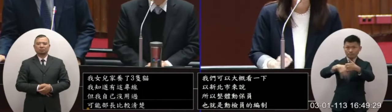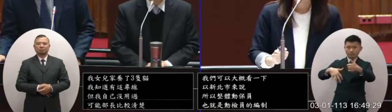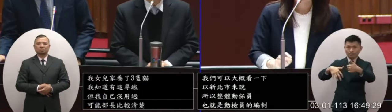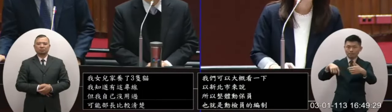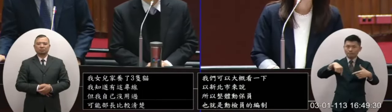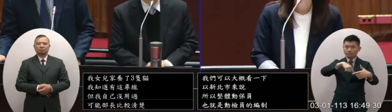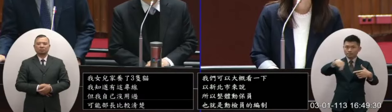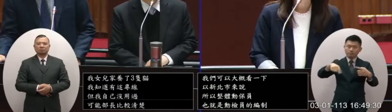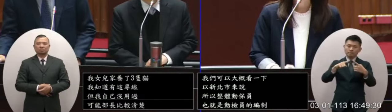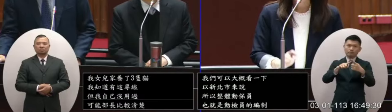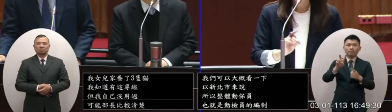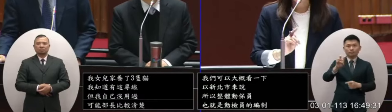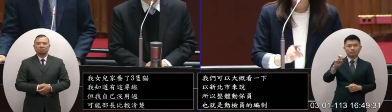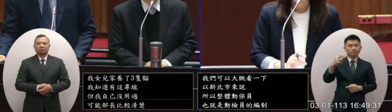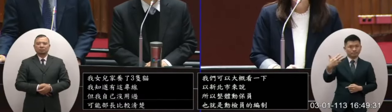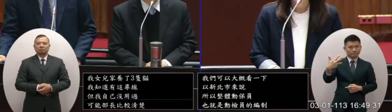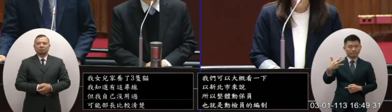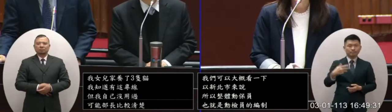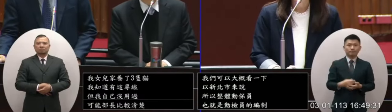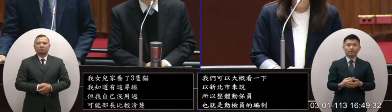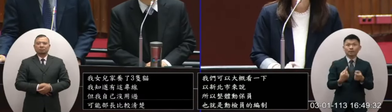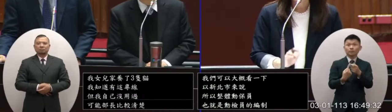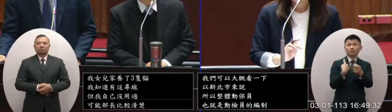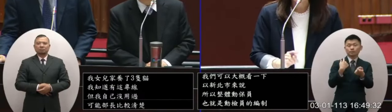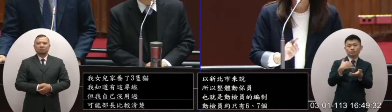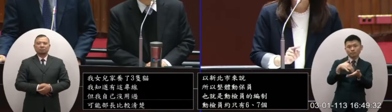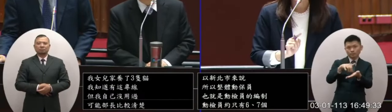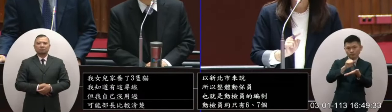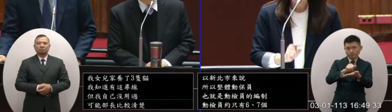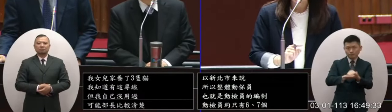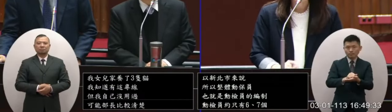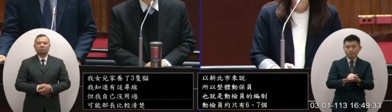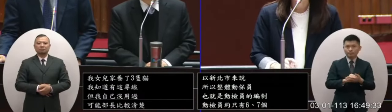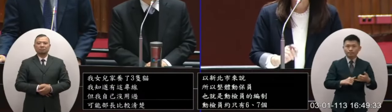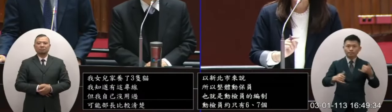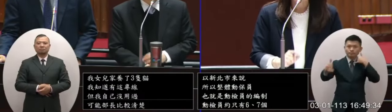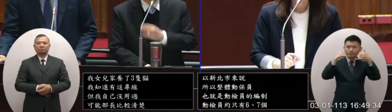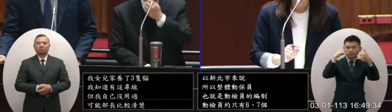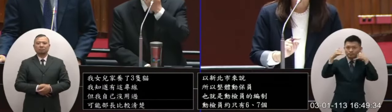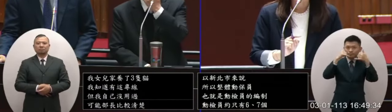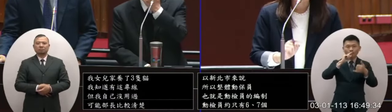概就是28位，但是他们在去年统计，他们接到的报案